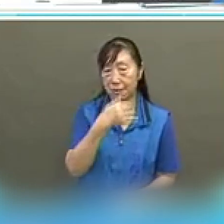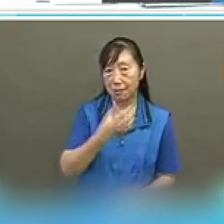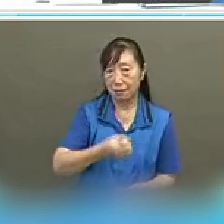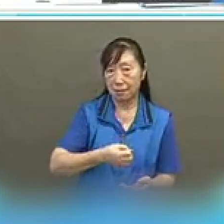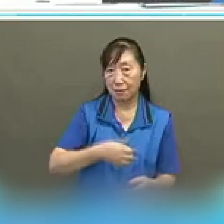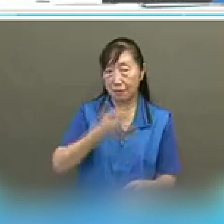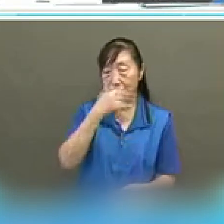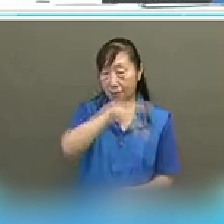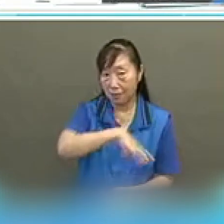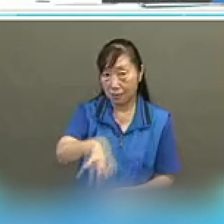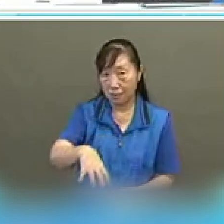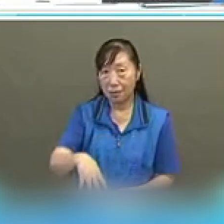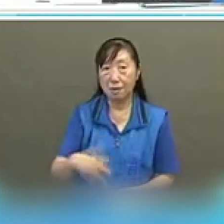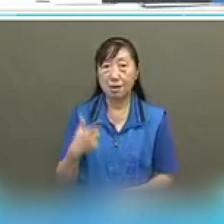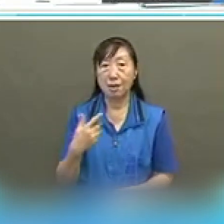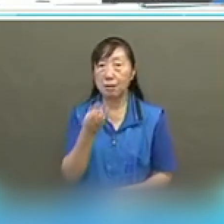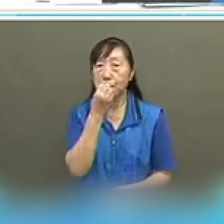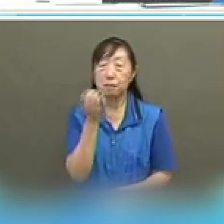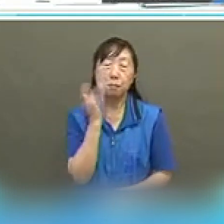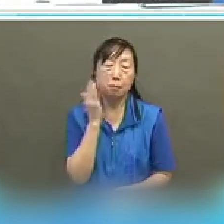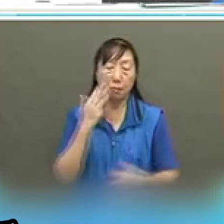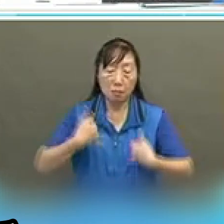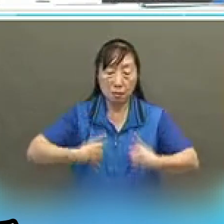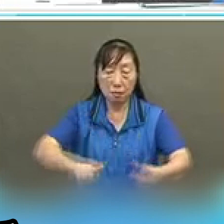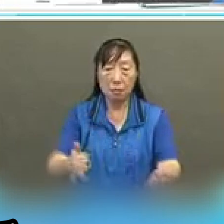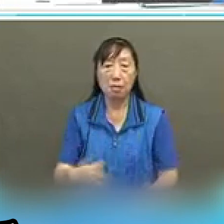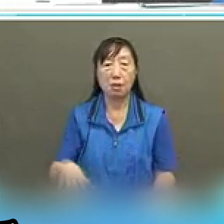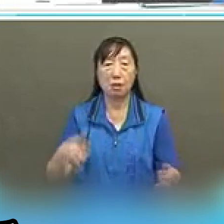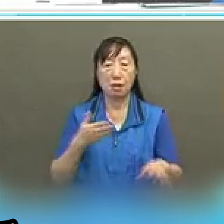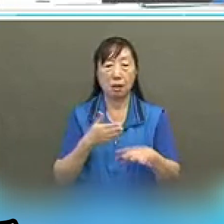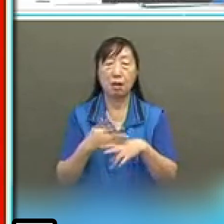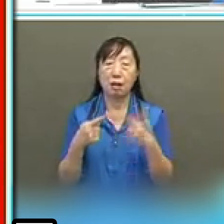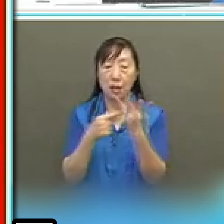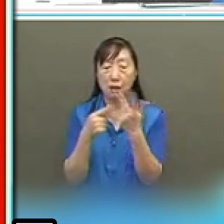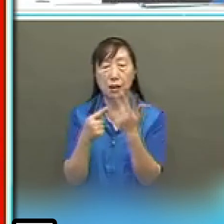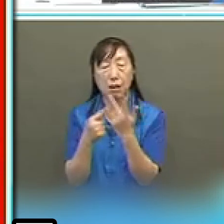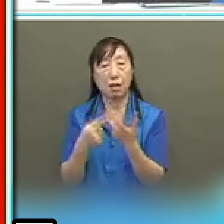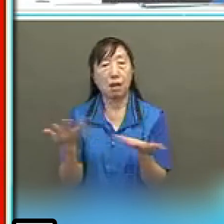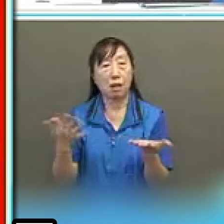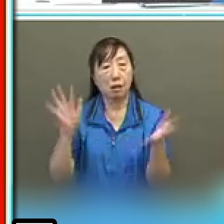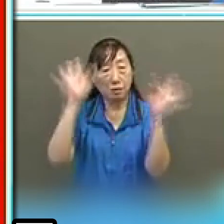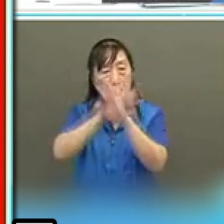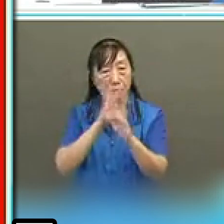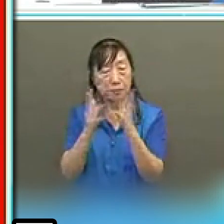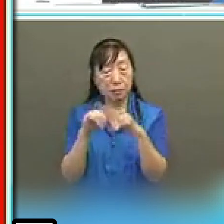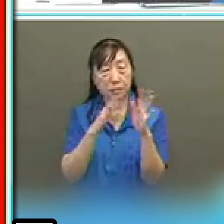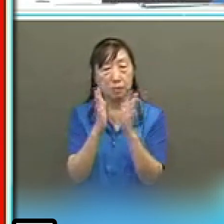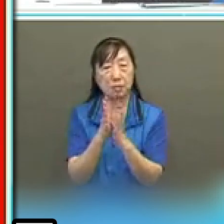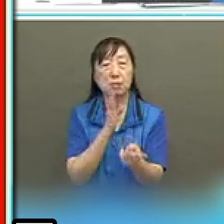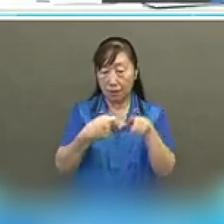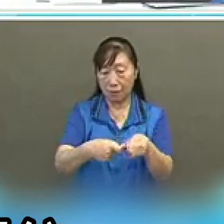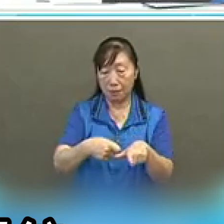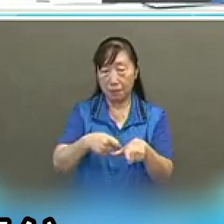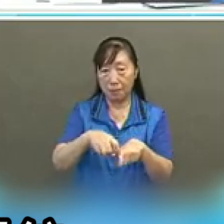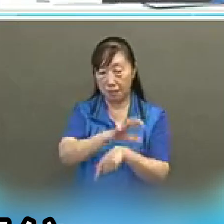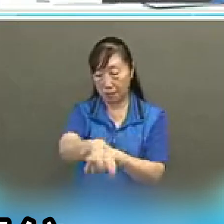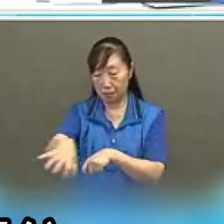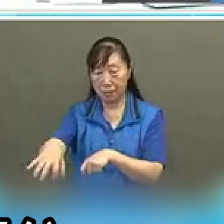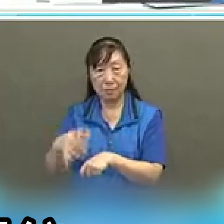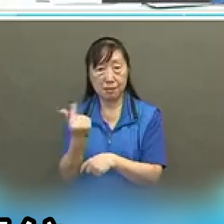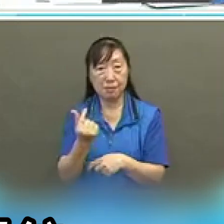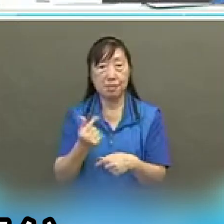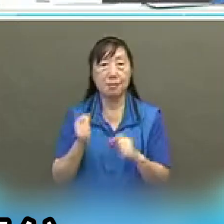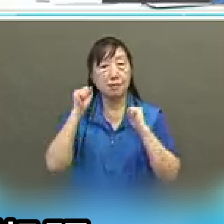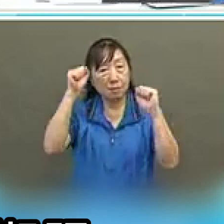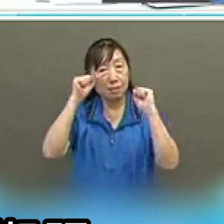食街、超商、市场、夜市提供餐饮的场所一律外带，禁止内用，包括我们的运